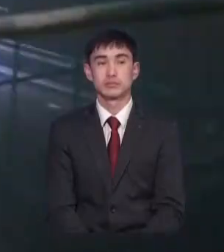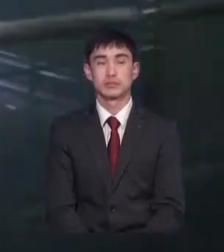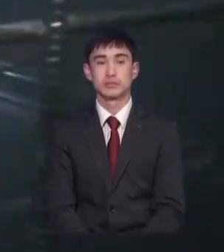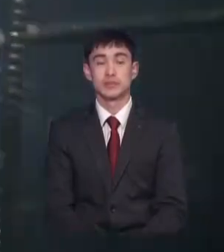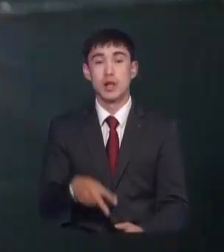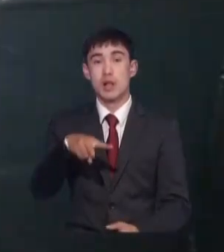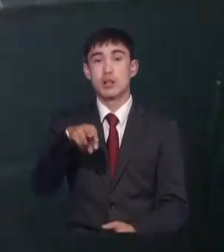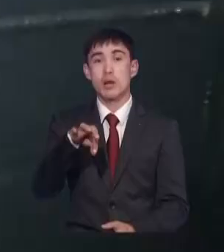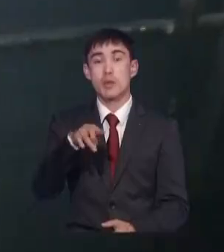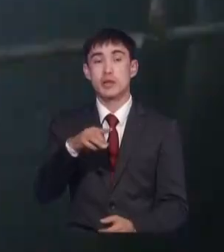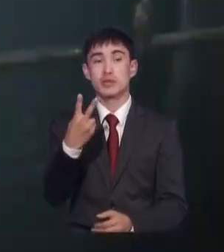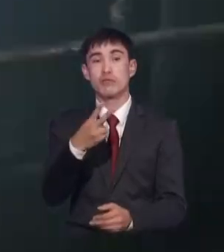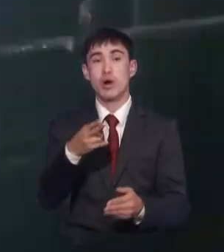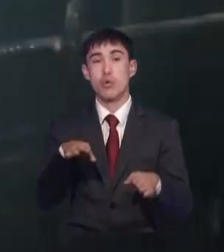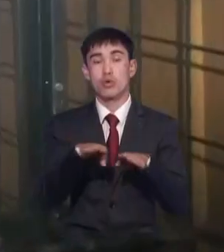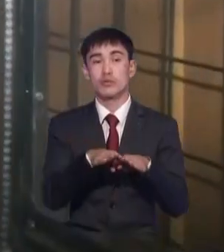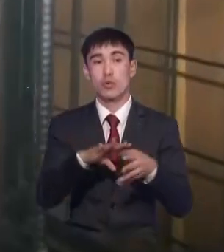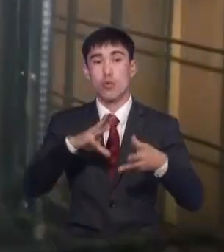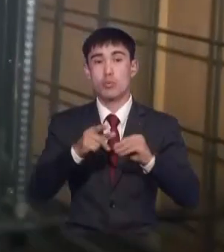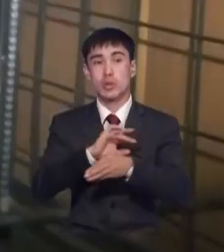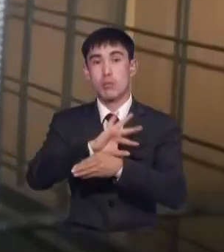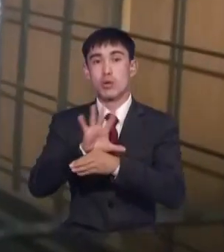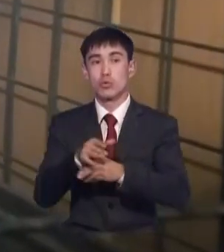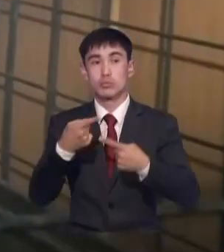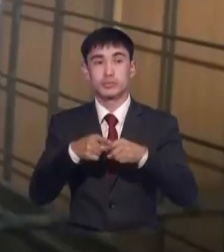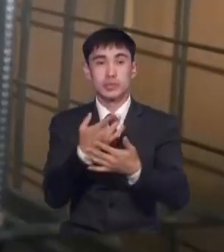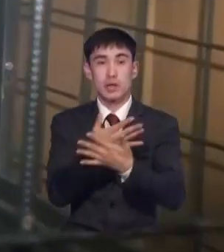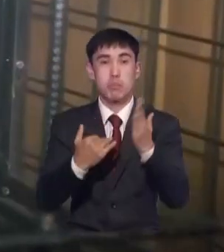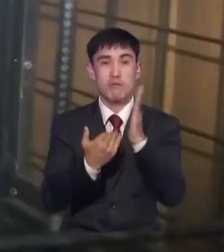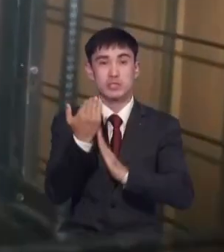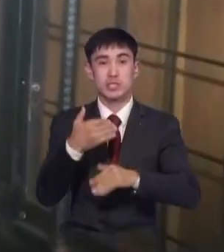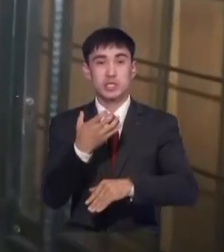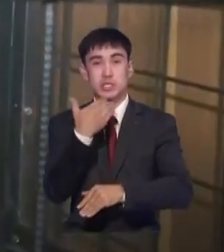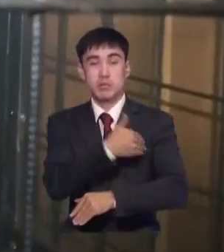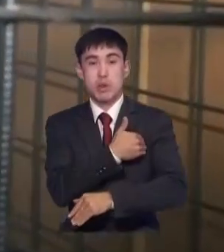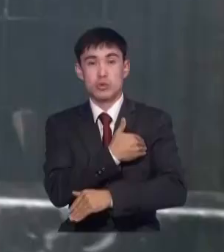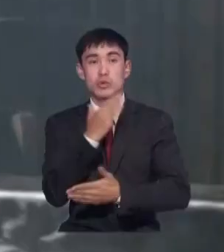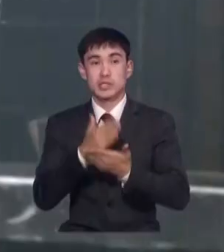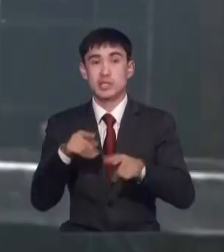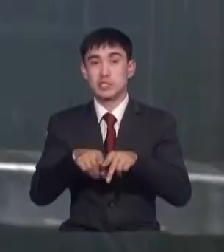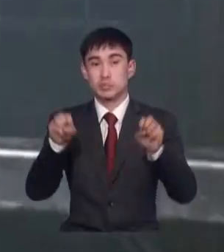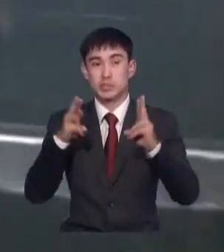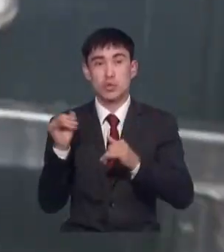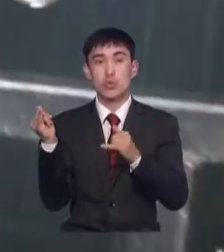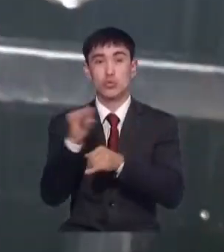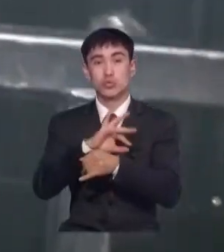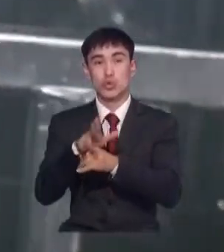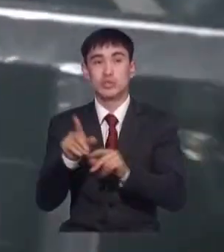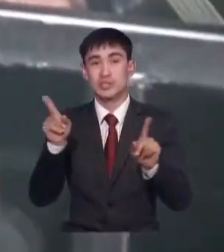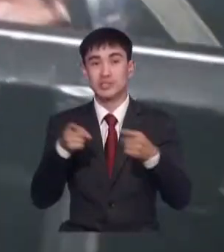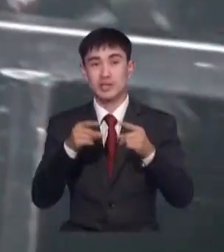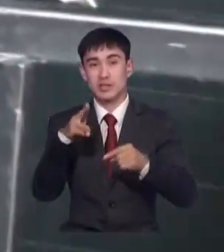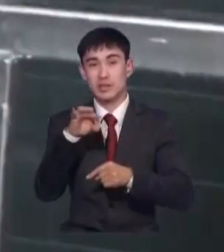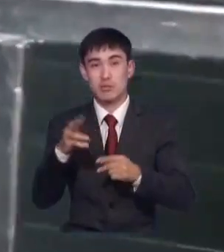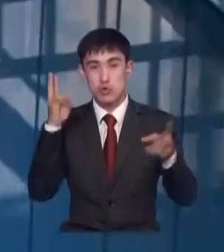Структура лабиринта состоит из двух уровней. Комплекс оборудован приборами для повышения температуры. Есть также специальные устройства для создания